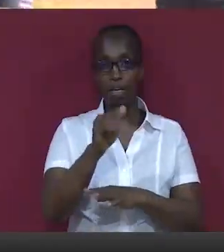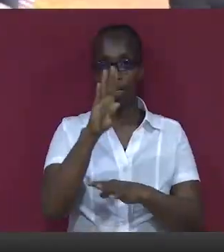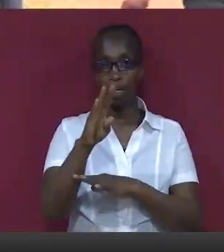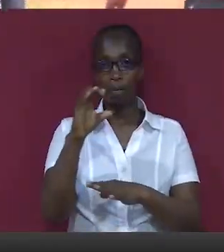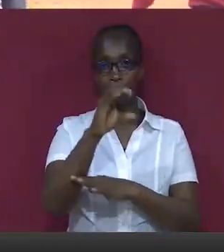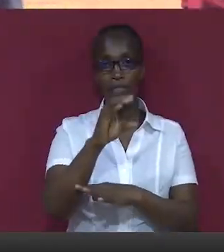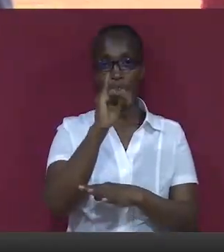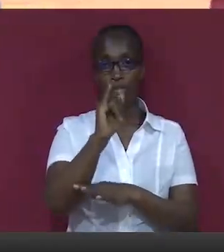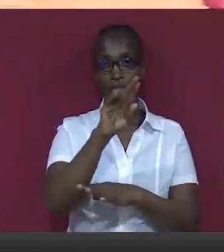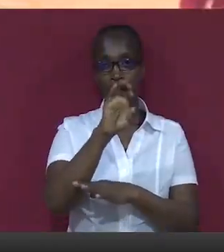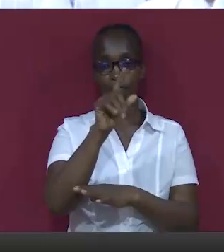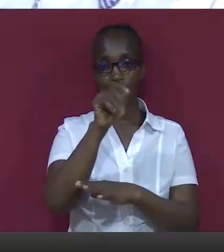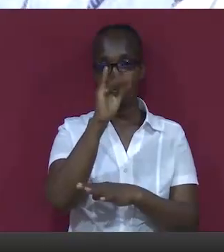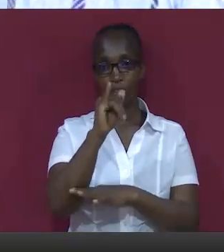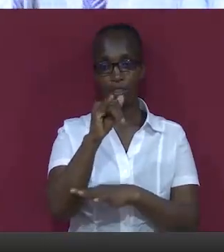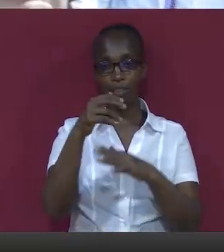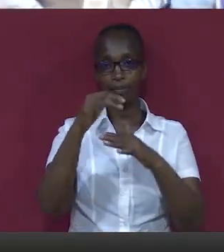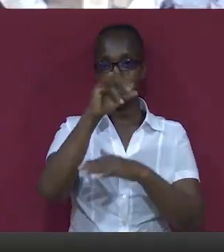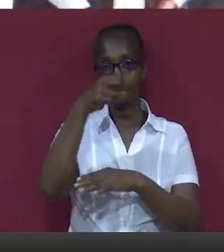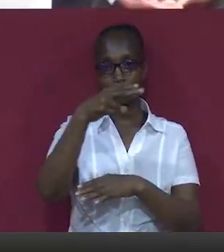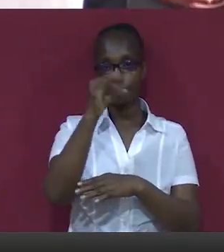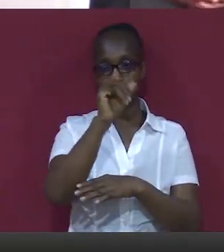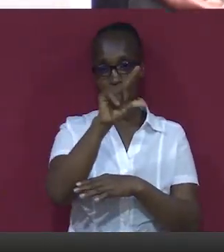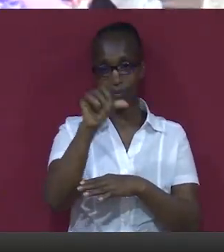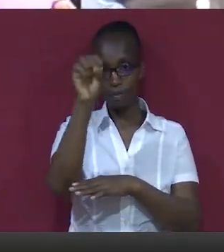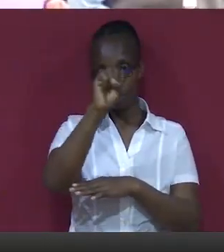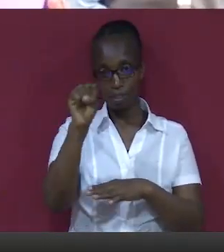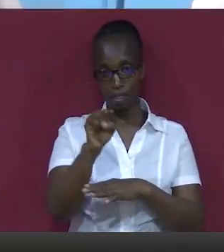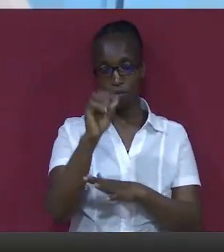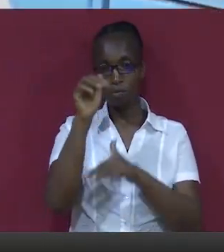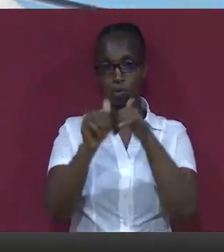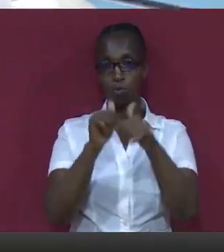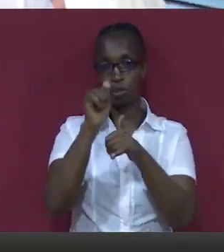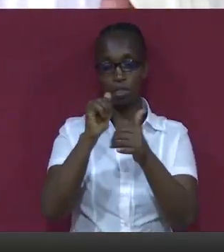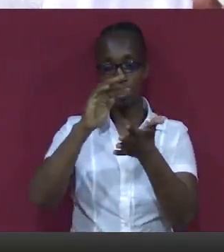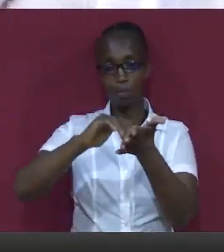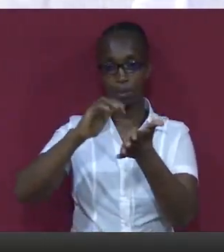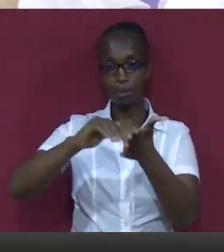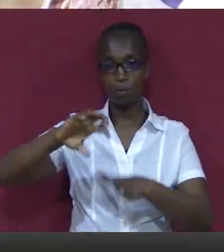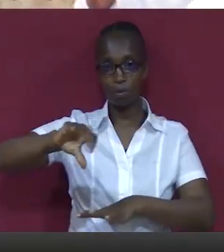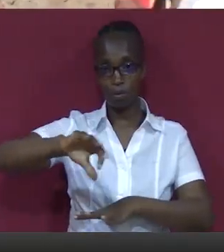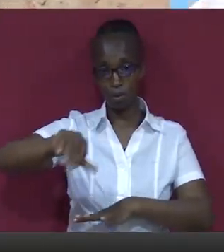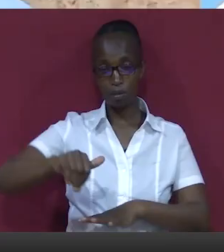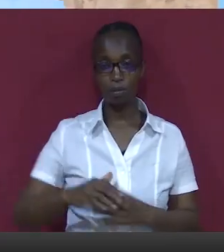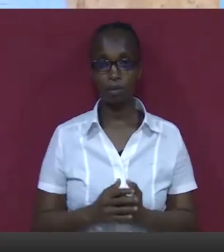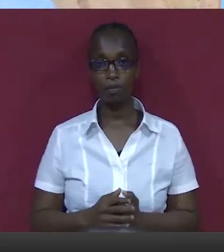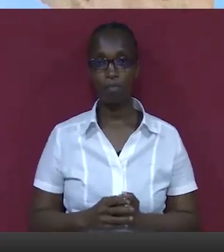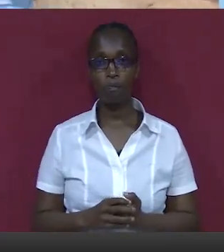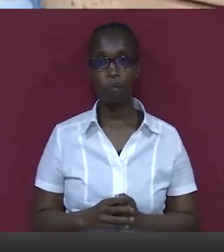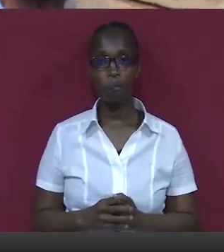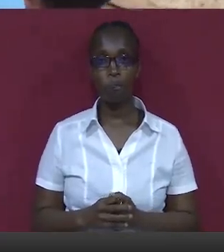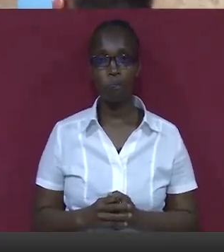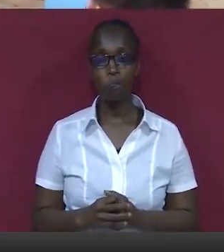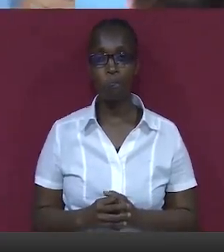Ni katika shule ya upili ya ABC Eveti Hills, eneo la Kusiomuomo katika kaunti